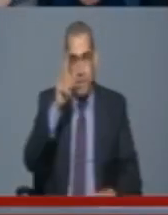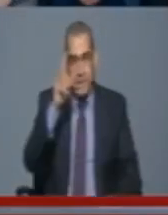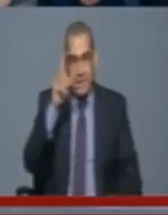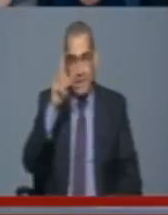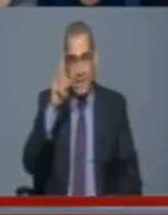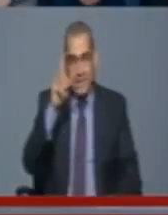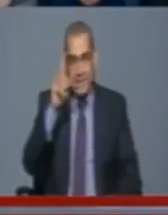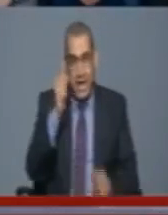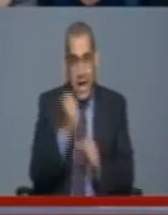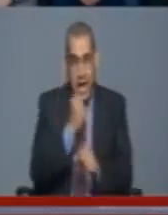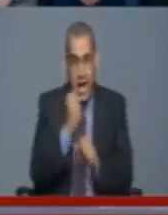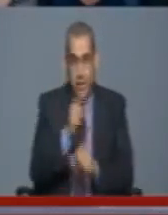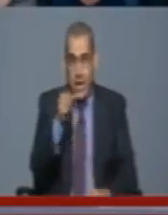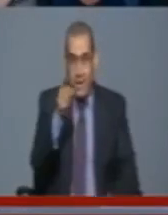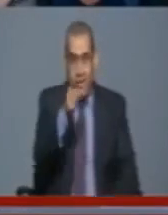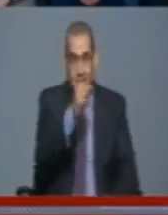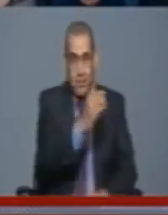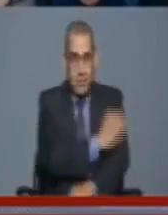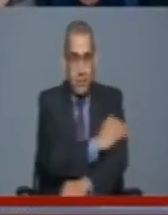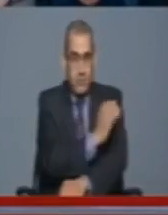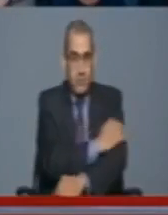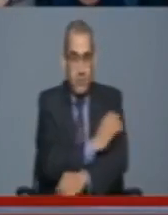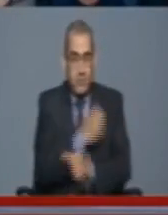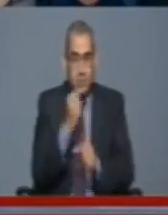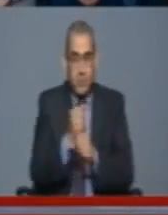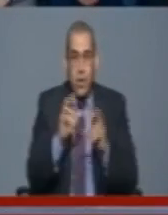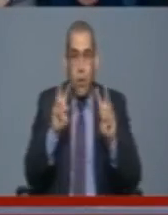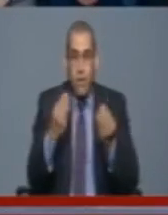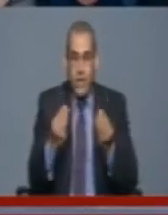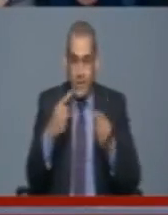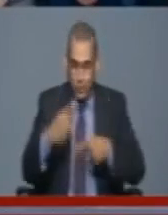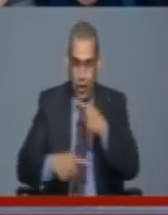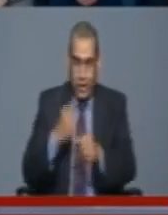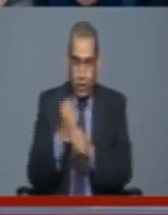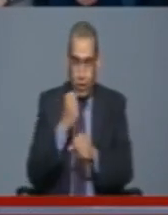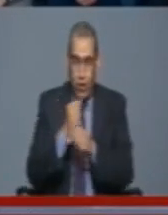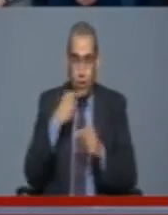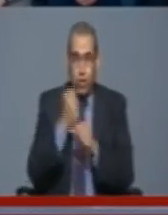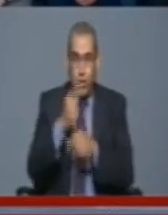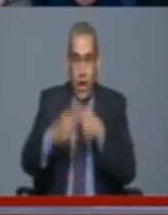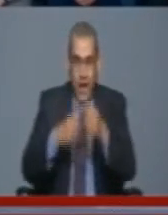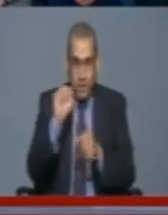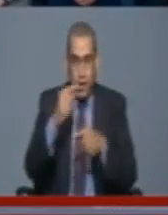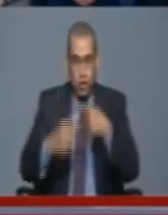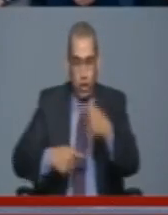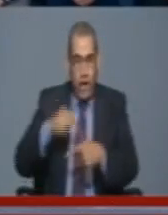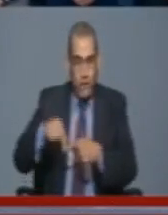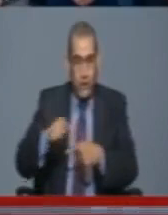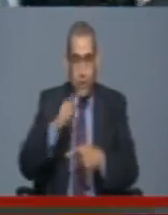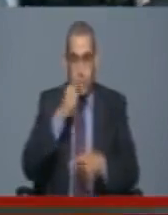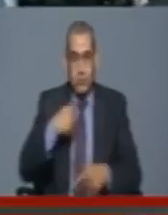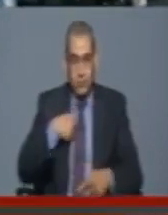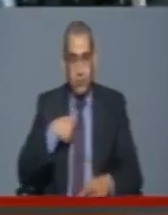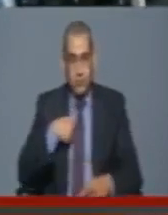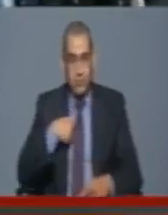العمل اللي انتوا عملتوه ده واللي لسه مخلص، العمل اللي انتوا عملتوه واللي لسه مخلص، احنا لا